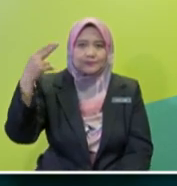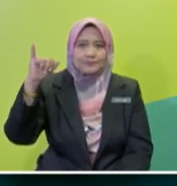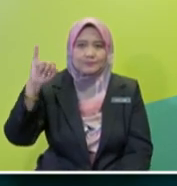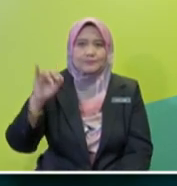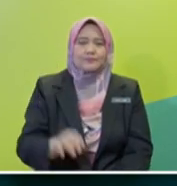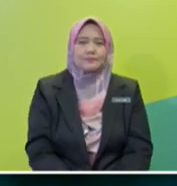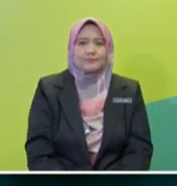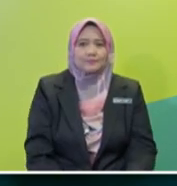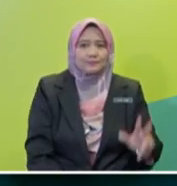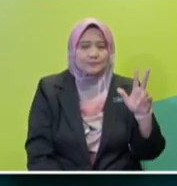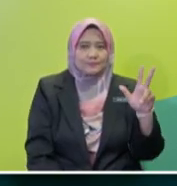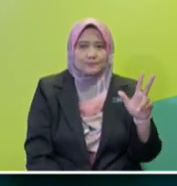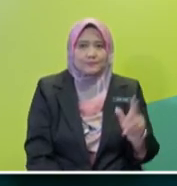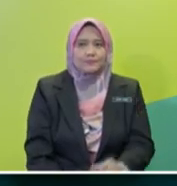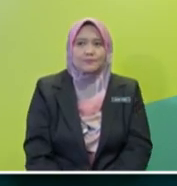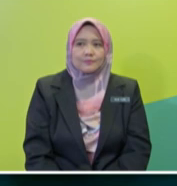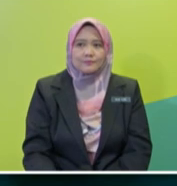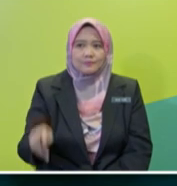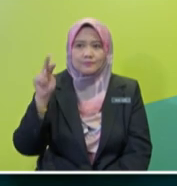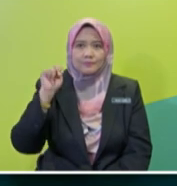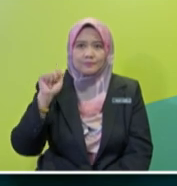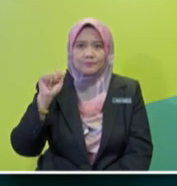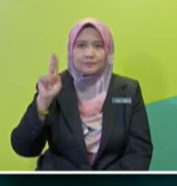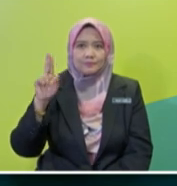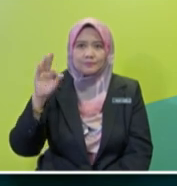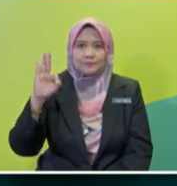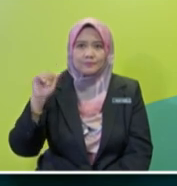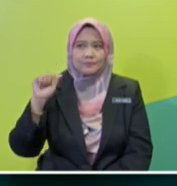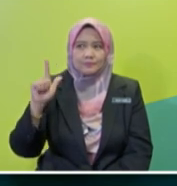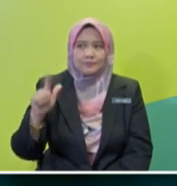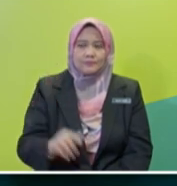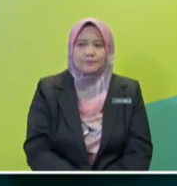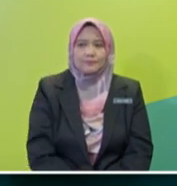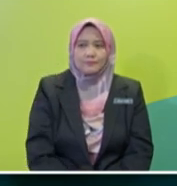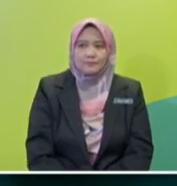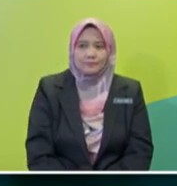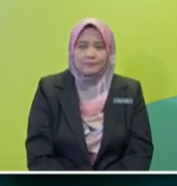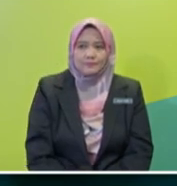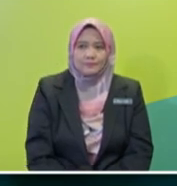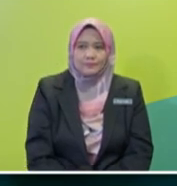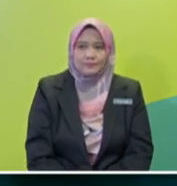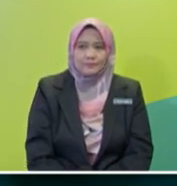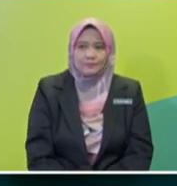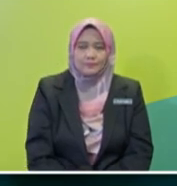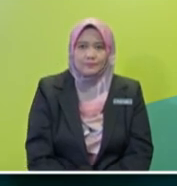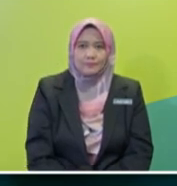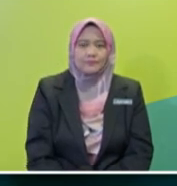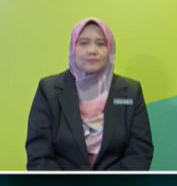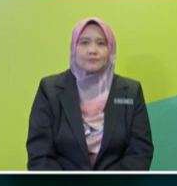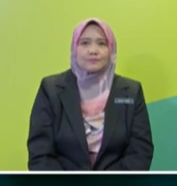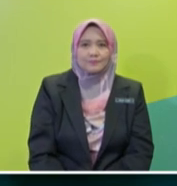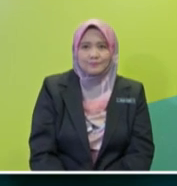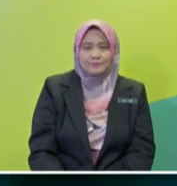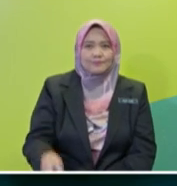yang ketiga adalah Muhammad Naufal dan yang keempat adalah Muhammad Naufal